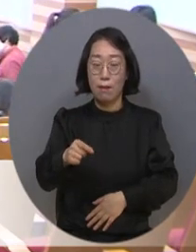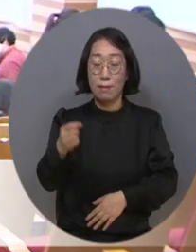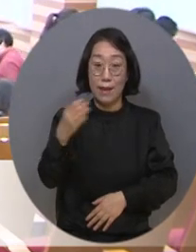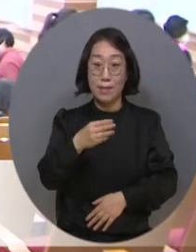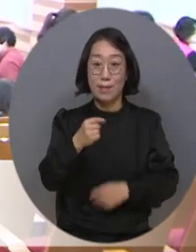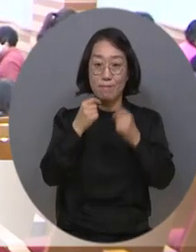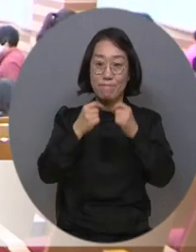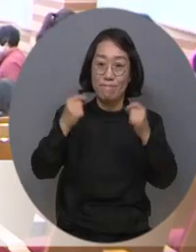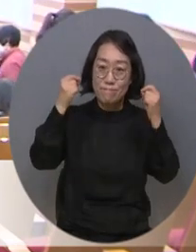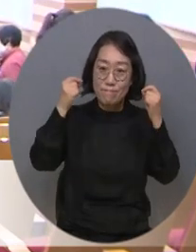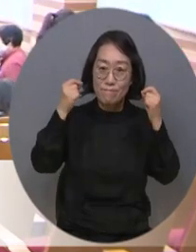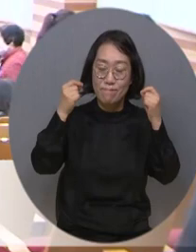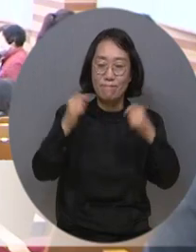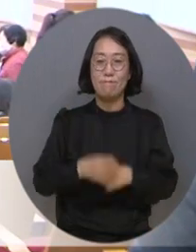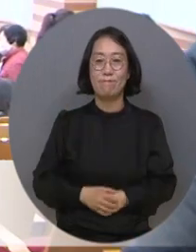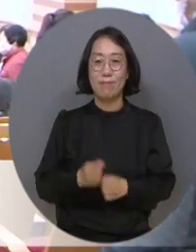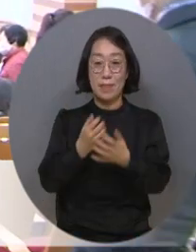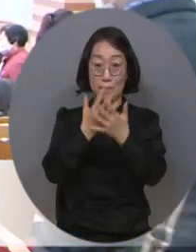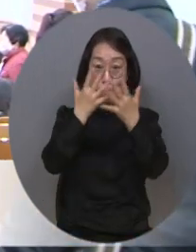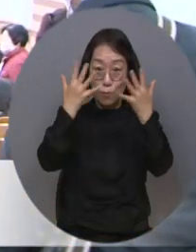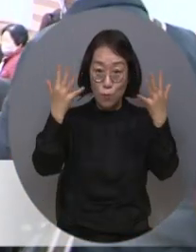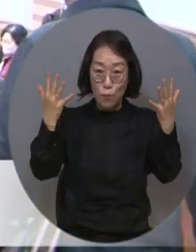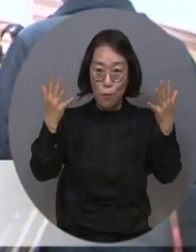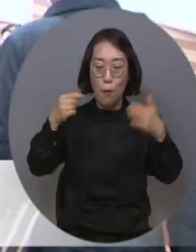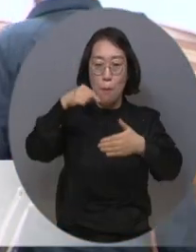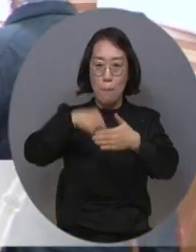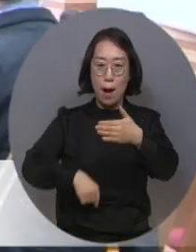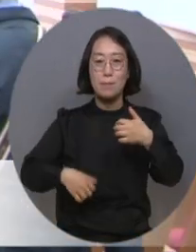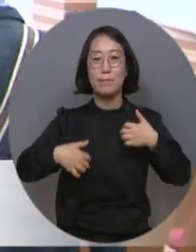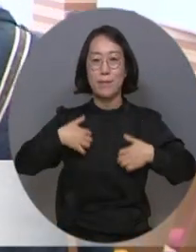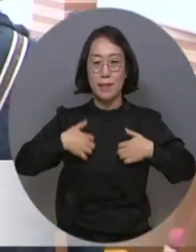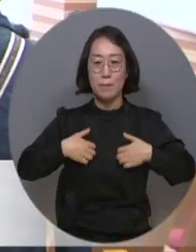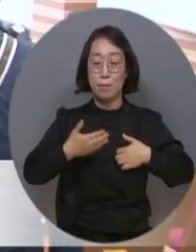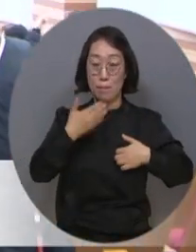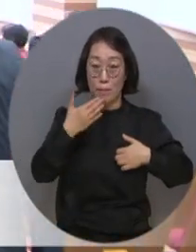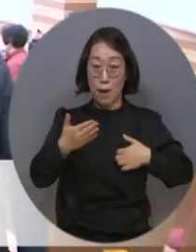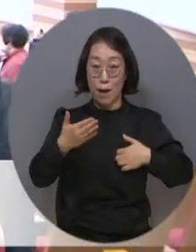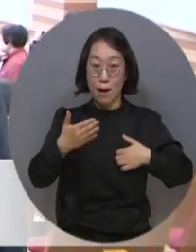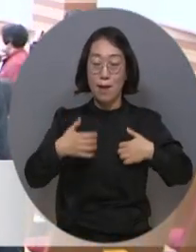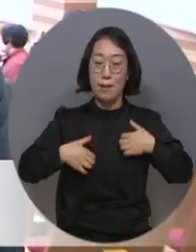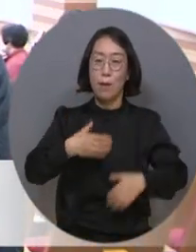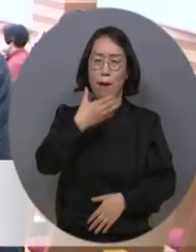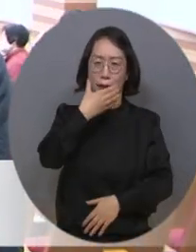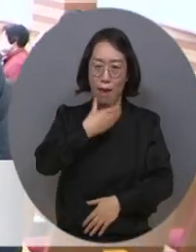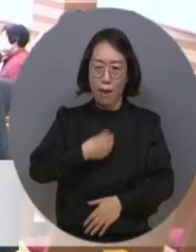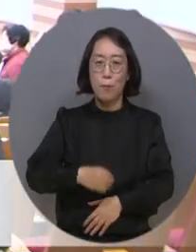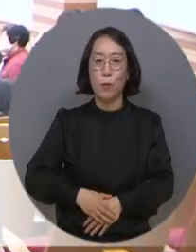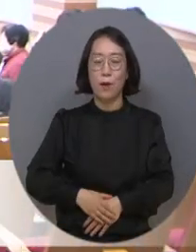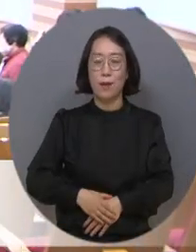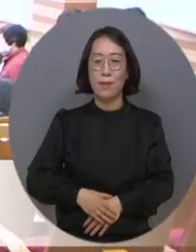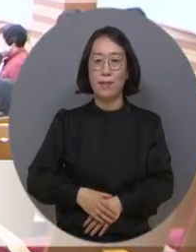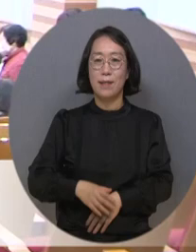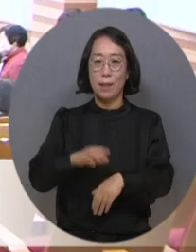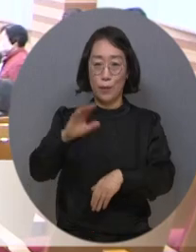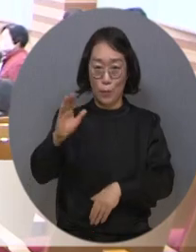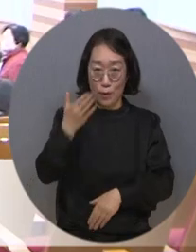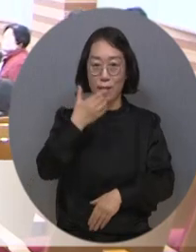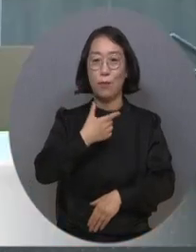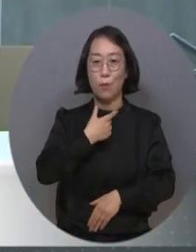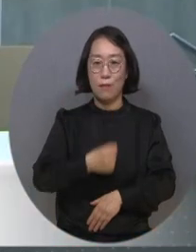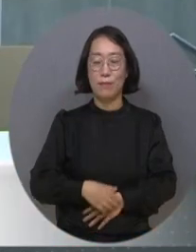되찾고 또 잃어버렸던 그 동심도 되찾는 그래서 정말 즐겁고 행복한 그런 시간이 되었으면